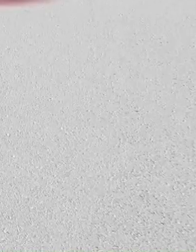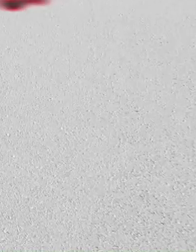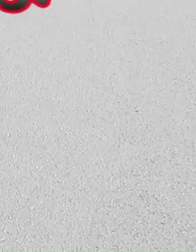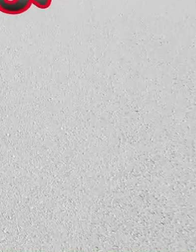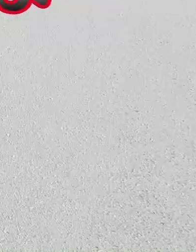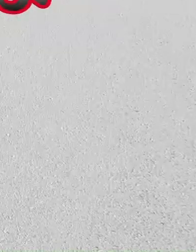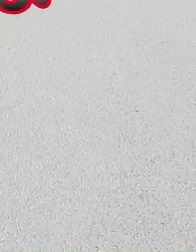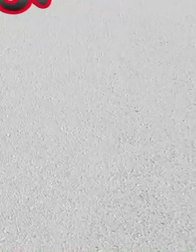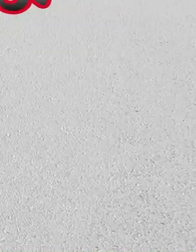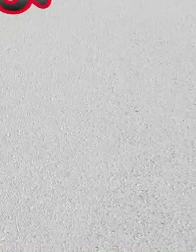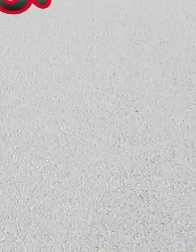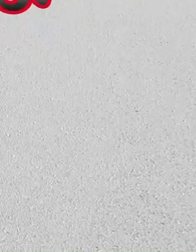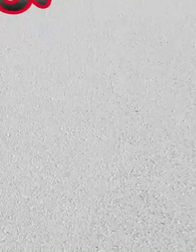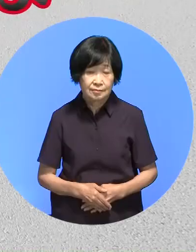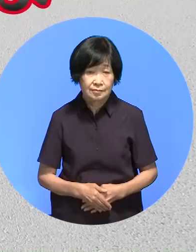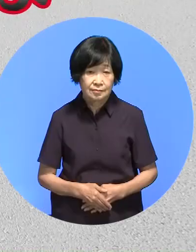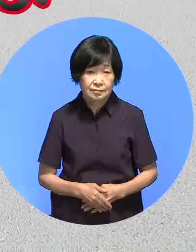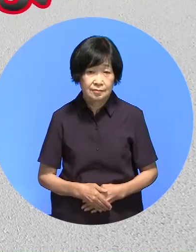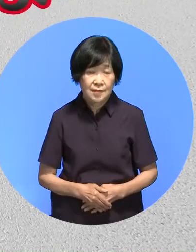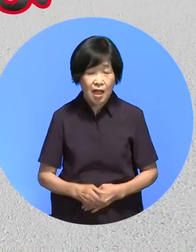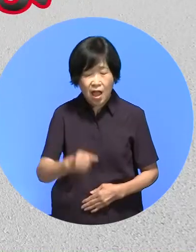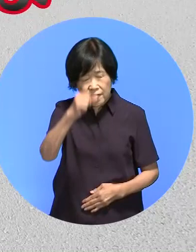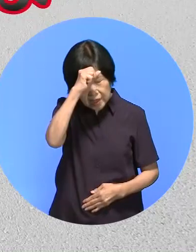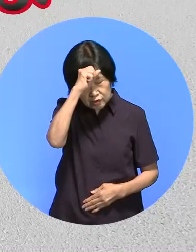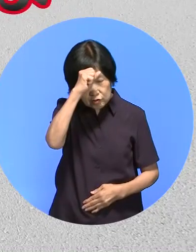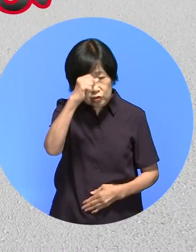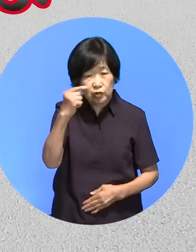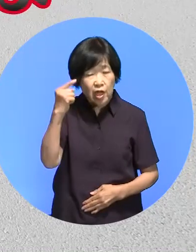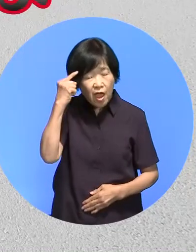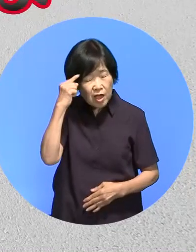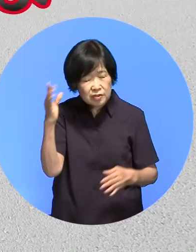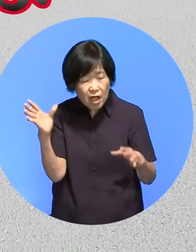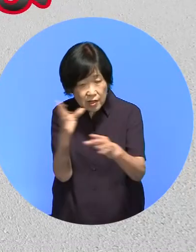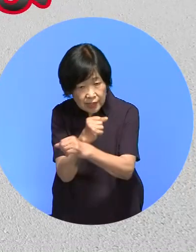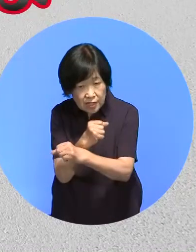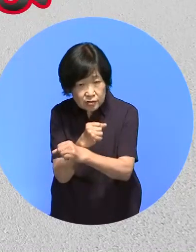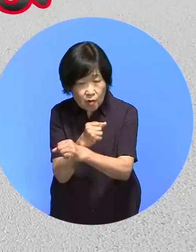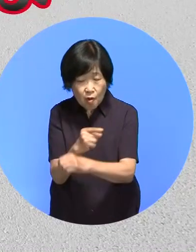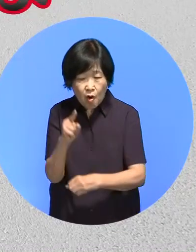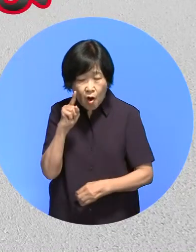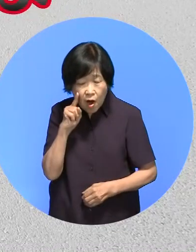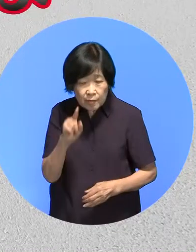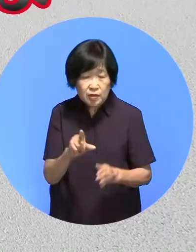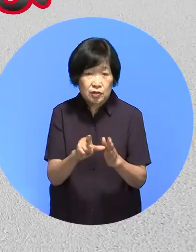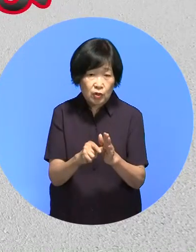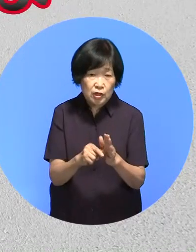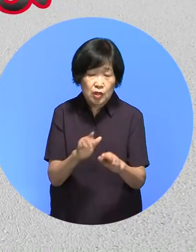次に、熱中症で意識のない人を見つけた場合、どのようにしたらいいのでしょうか。